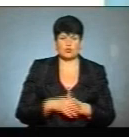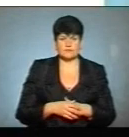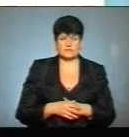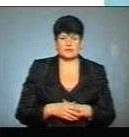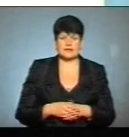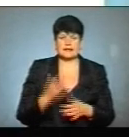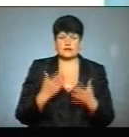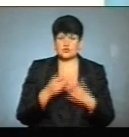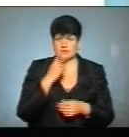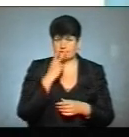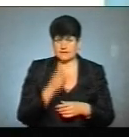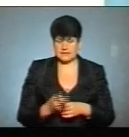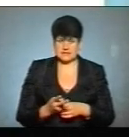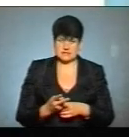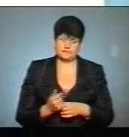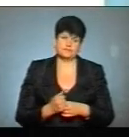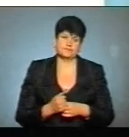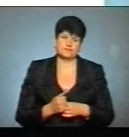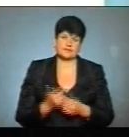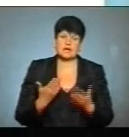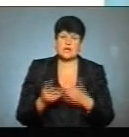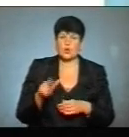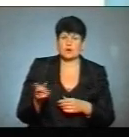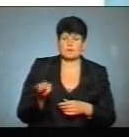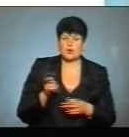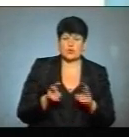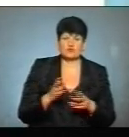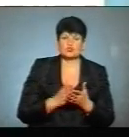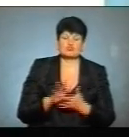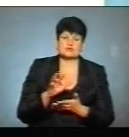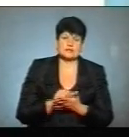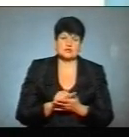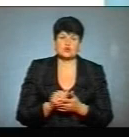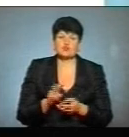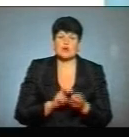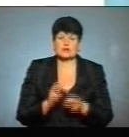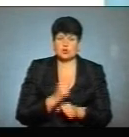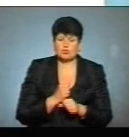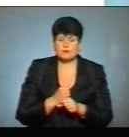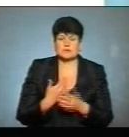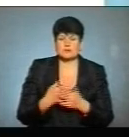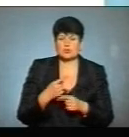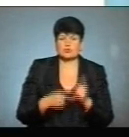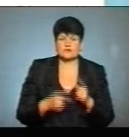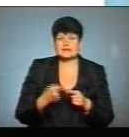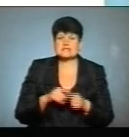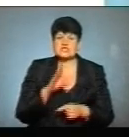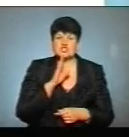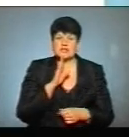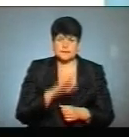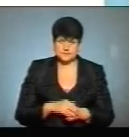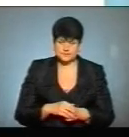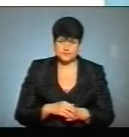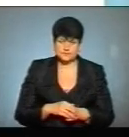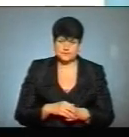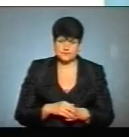знаєте, якщо дивитися, які люди приходять в службу зайнятості шукати роботу, то майже половина з них – це є жінки.